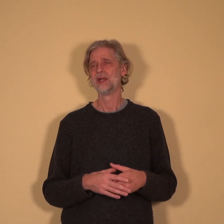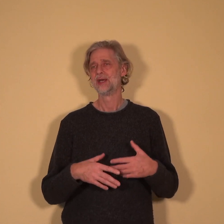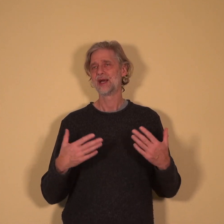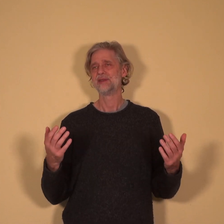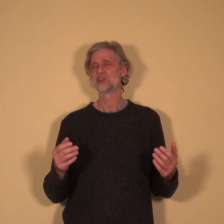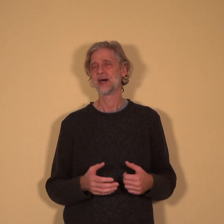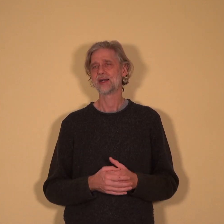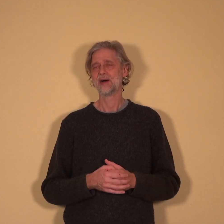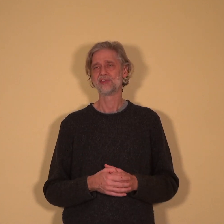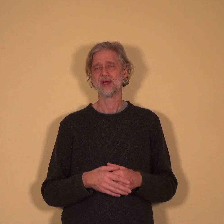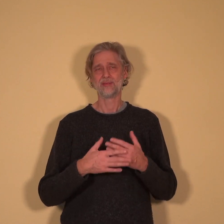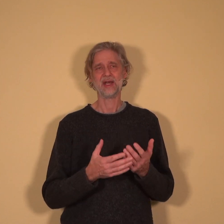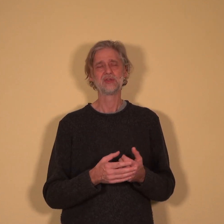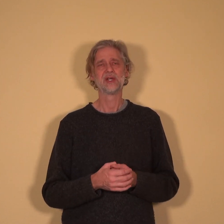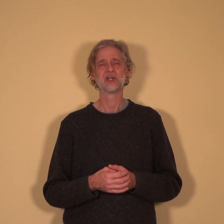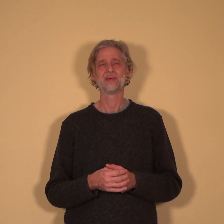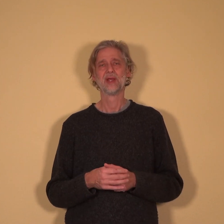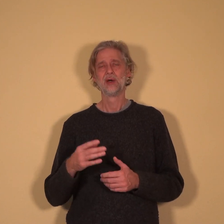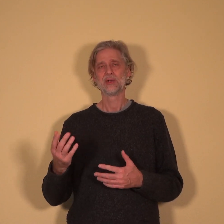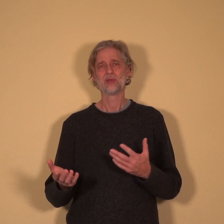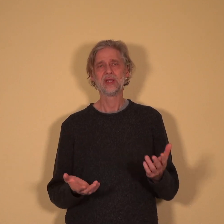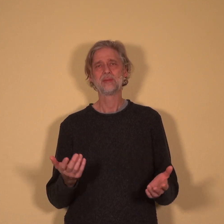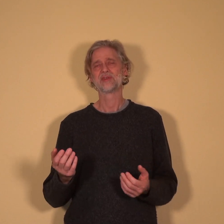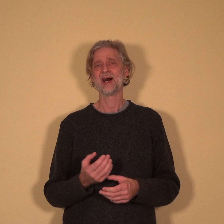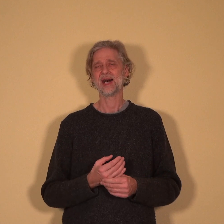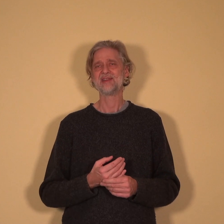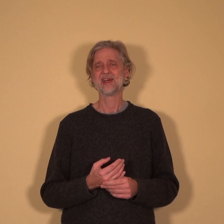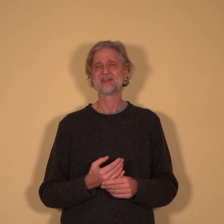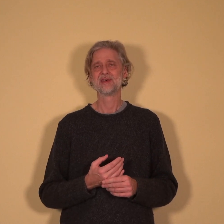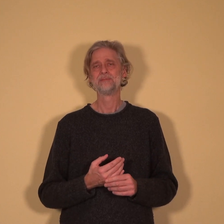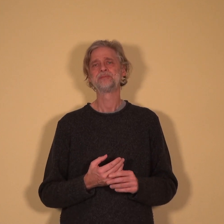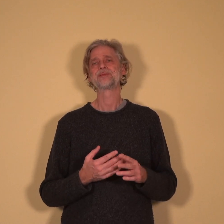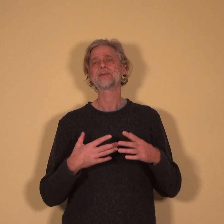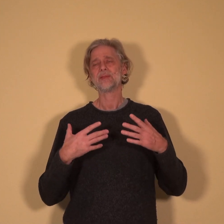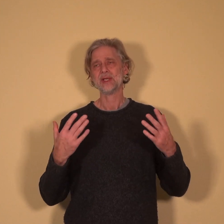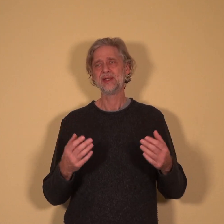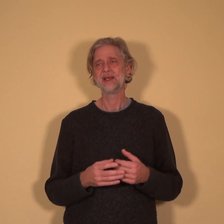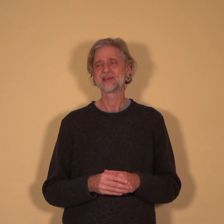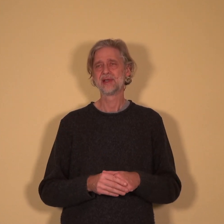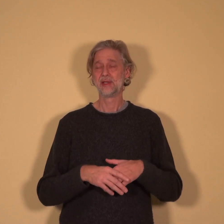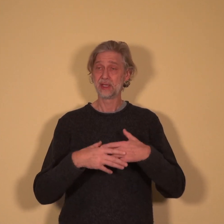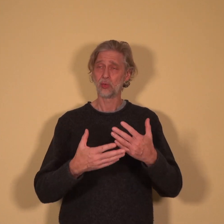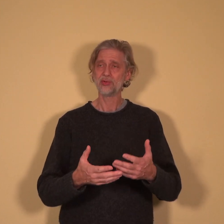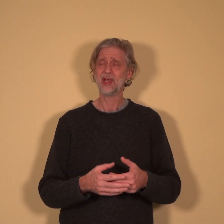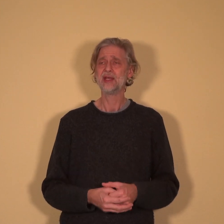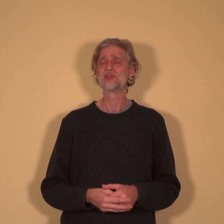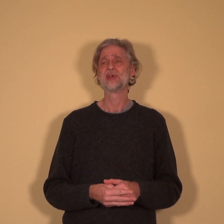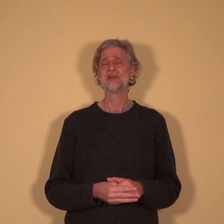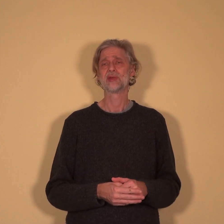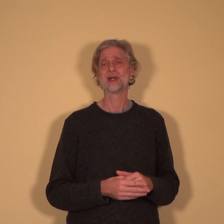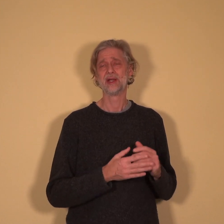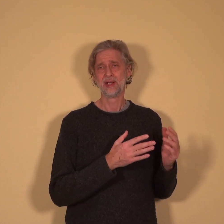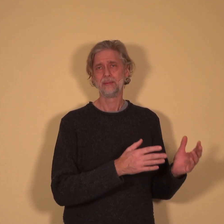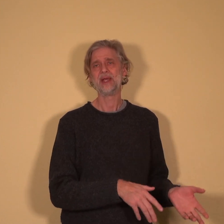Methanemissionen ganz stark aus der Fleischwirtschaft. Und natürlich gibt es da Ansätze, die jetzt nicht großtechnisch